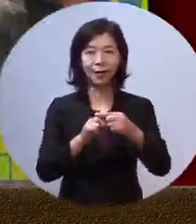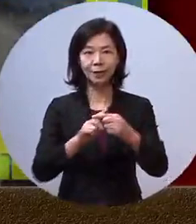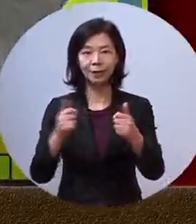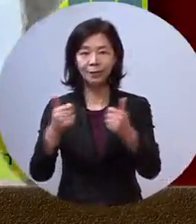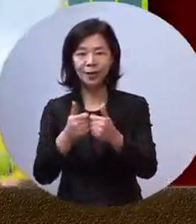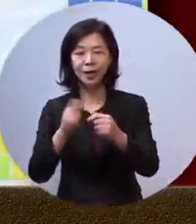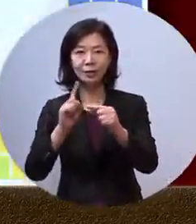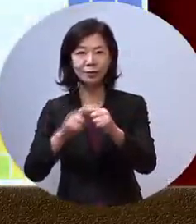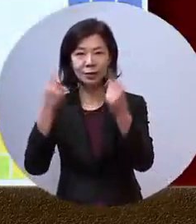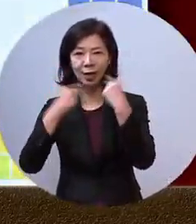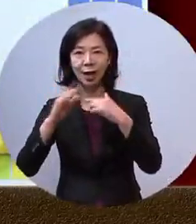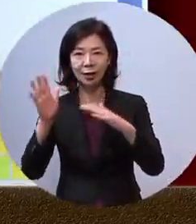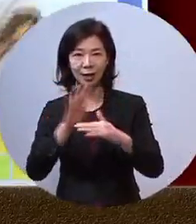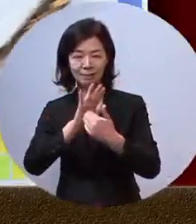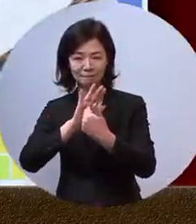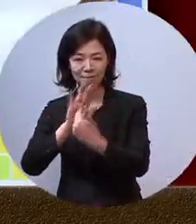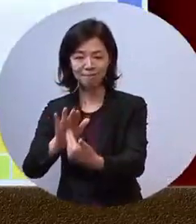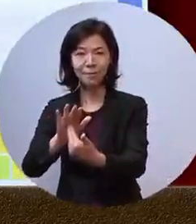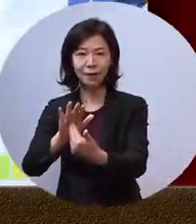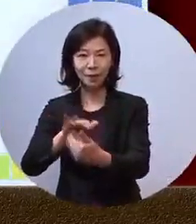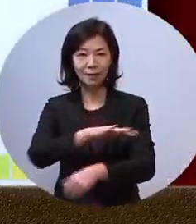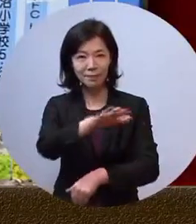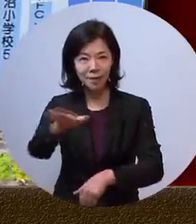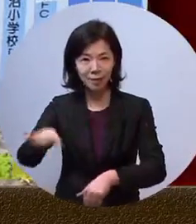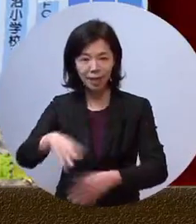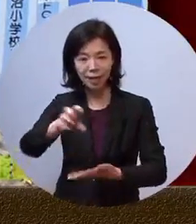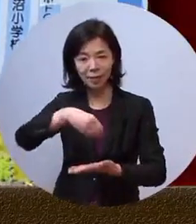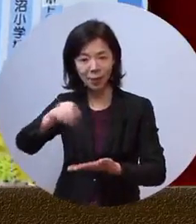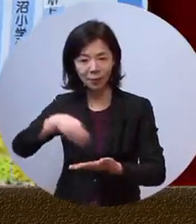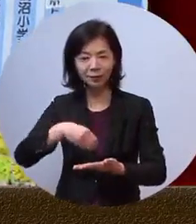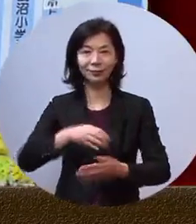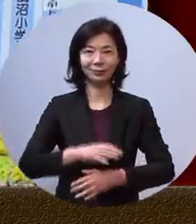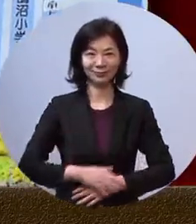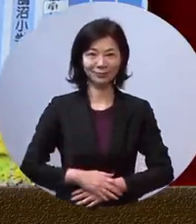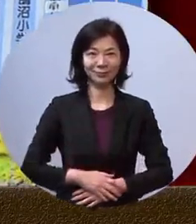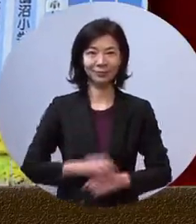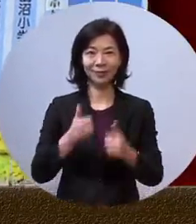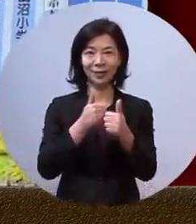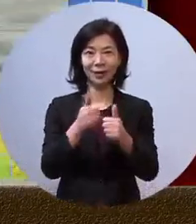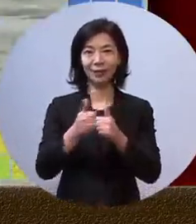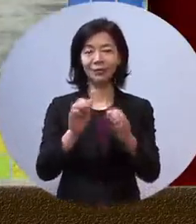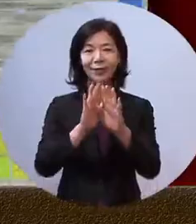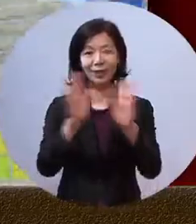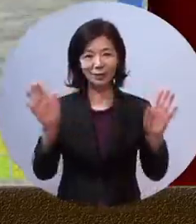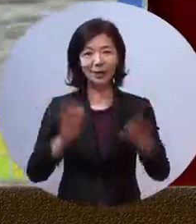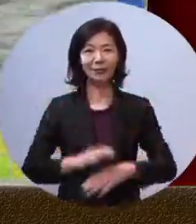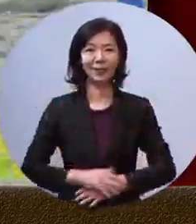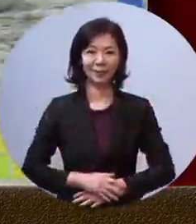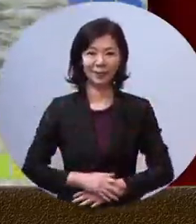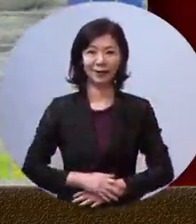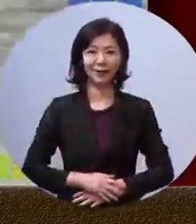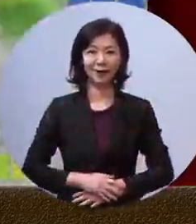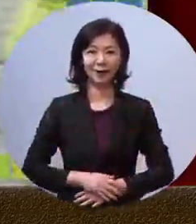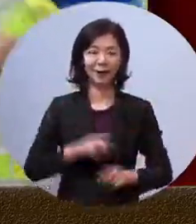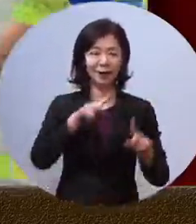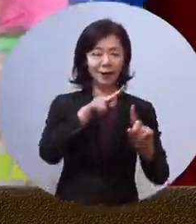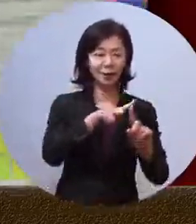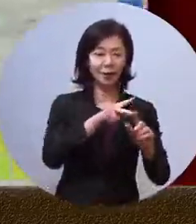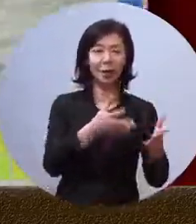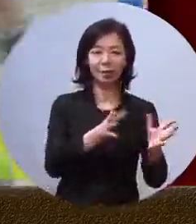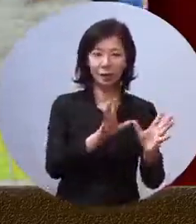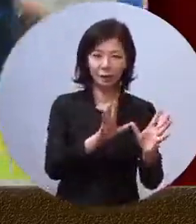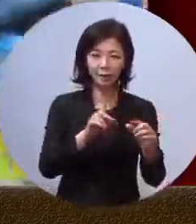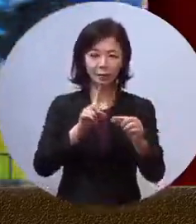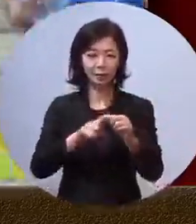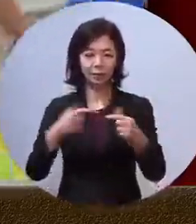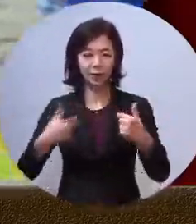ため、みんなで拾います。さて、ゲームです。大会は小学生の部、中学